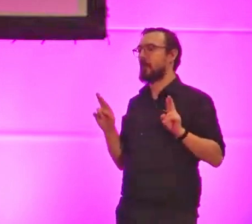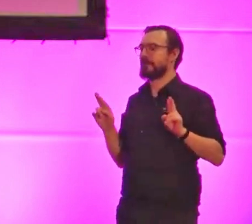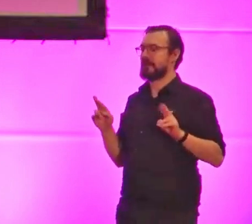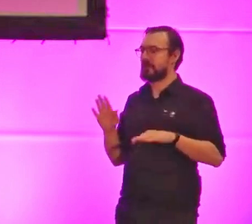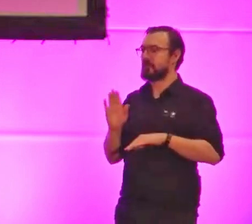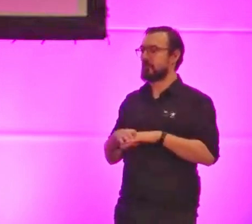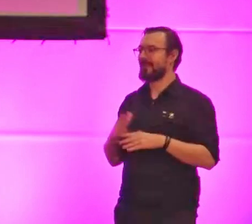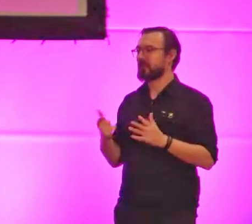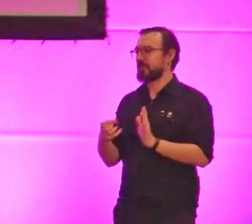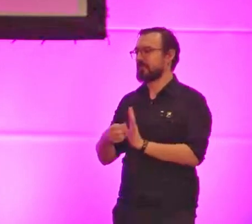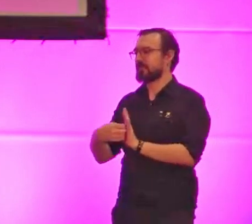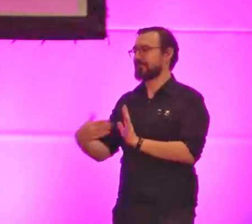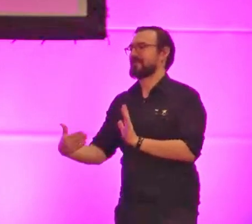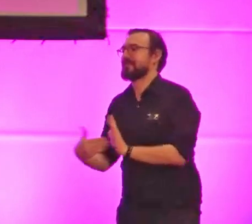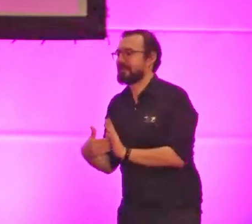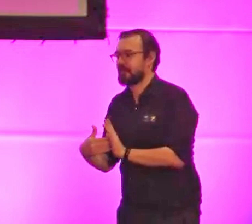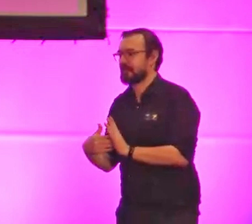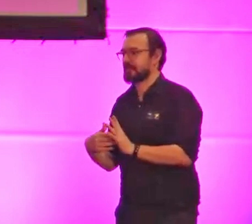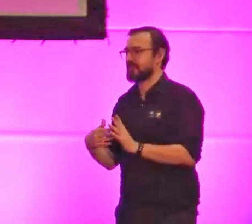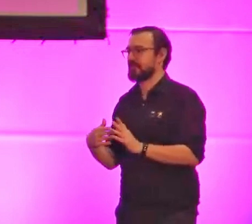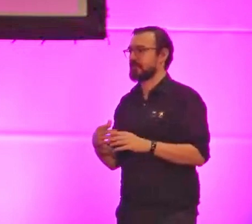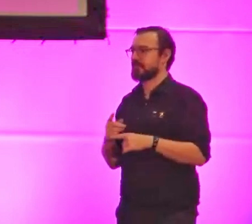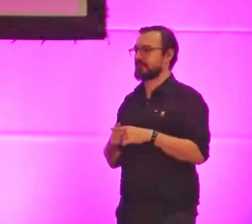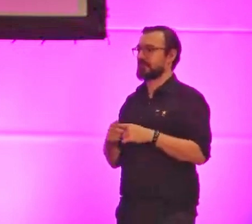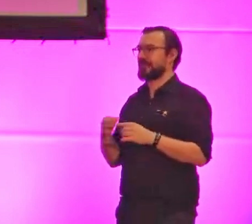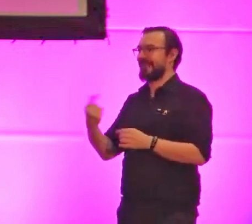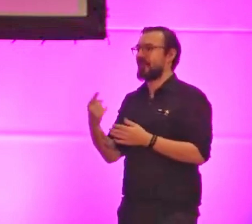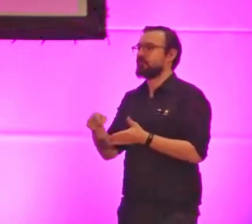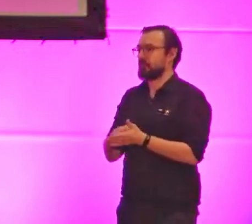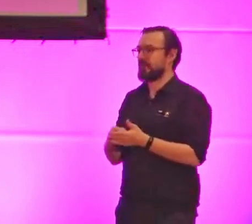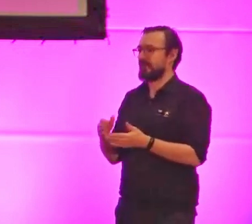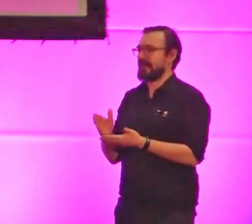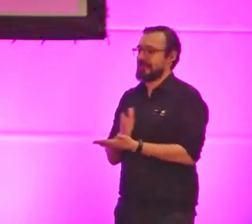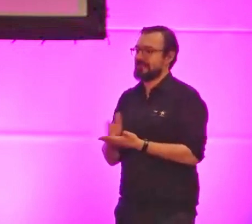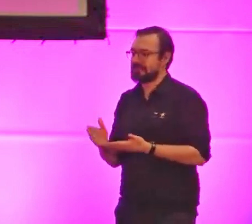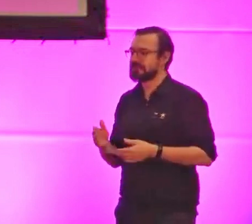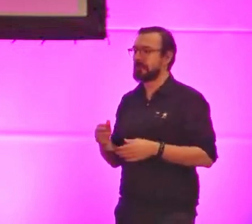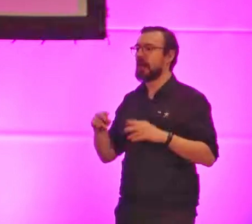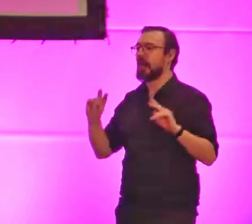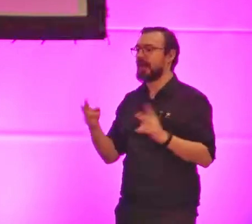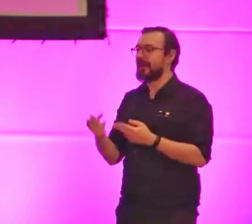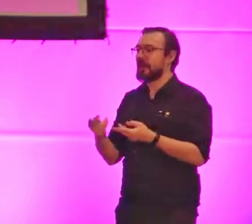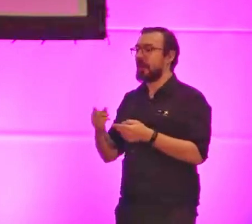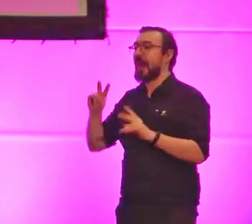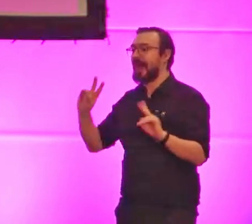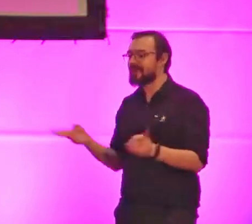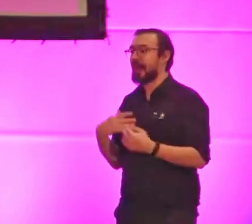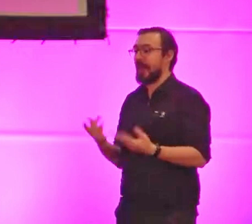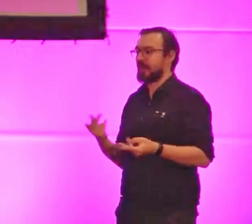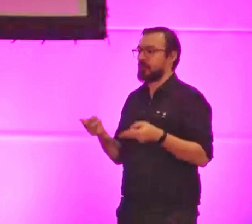på vad det här kommer leda till. En form av rättvisa, åtminstone att en domstol tar upp